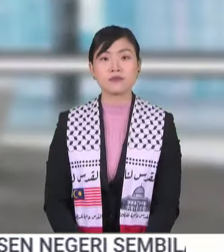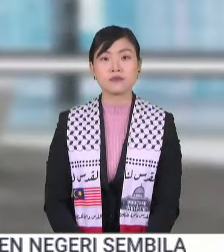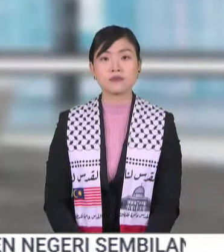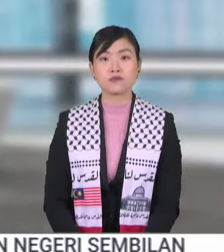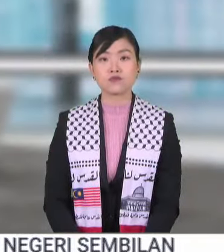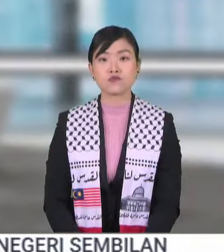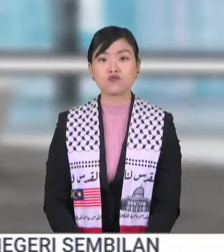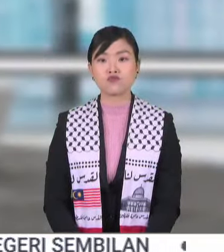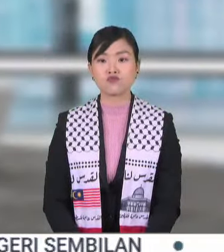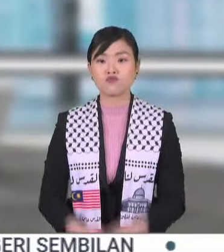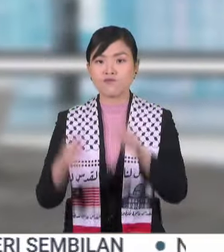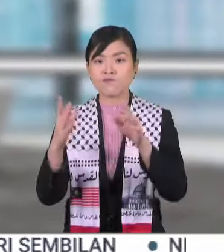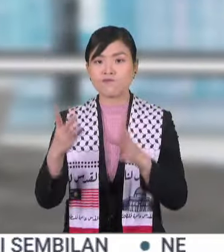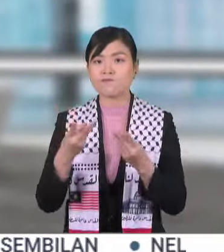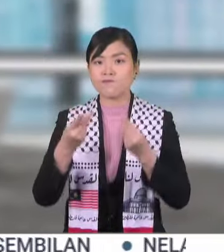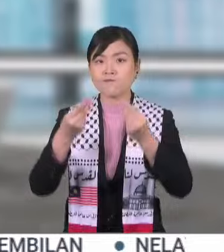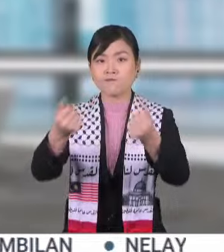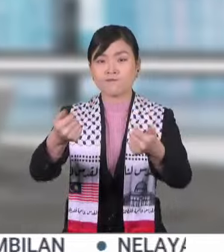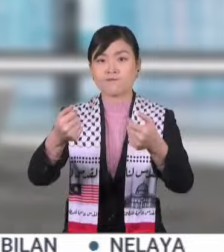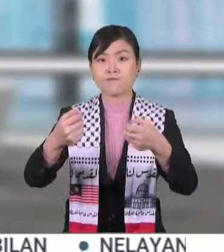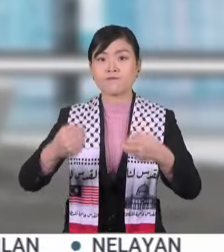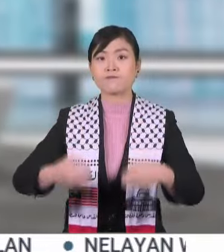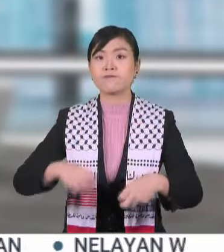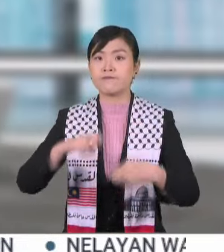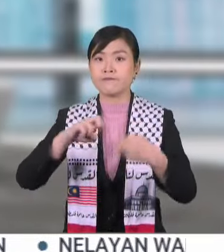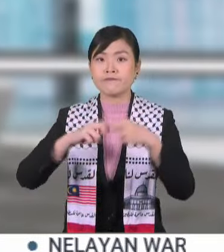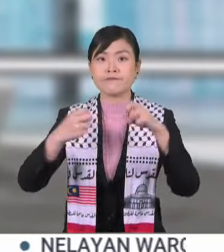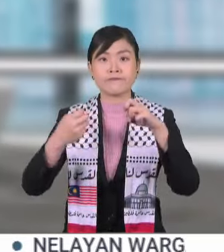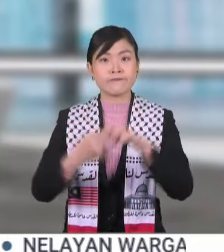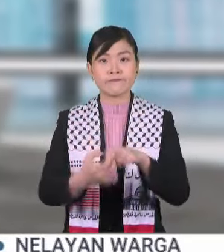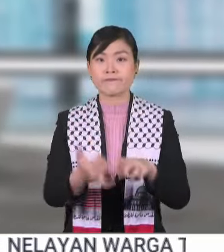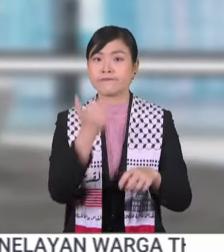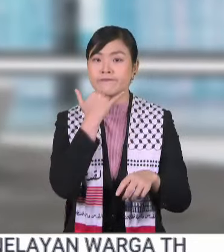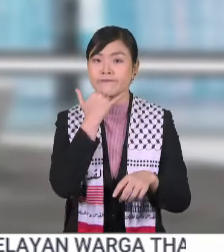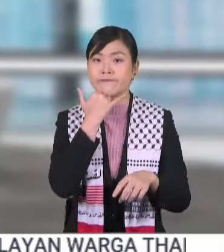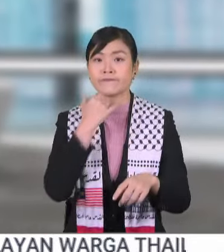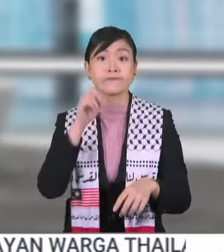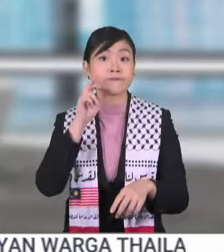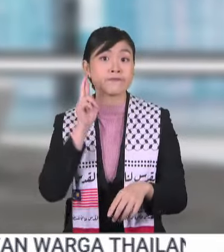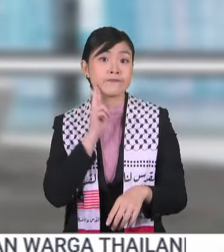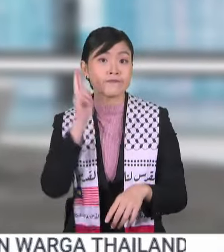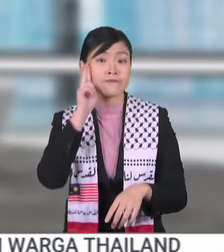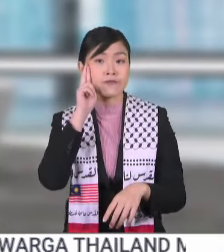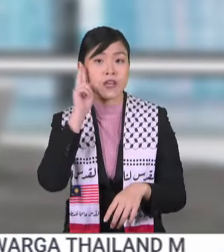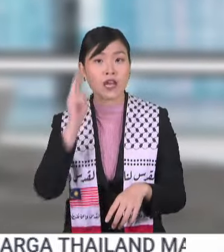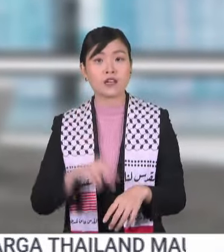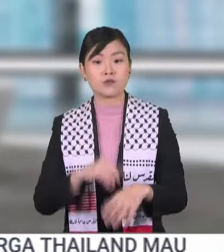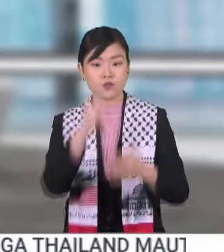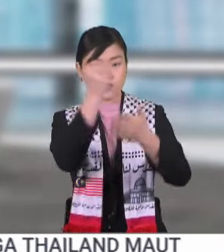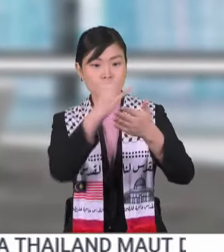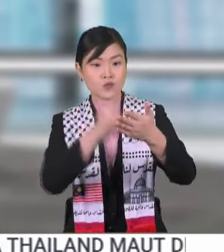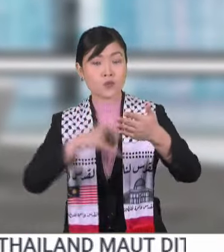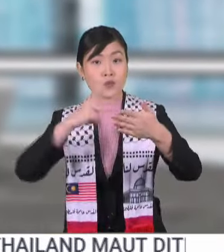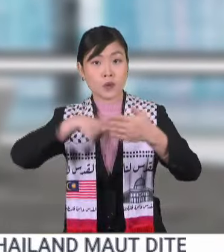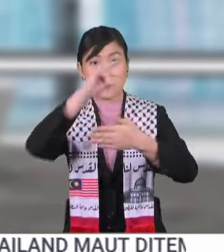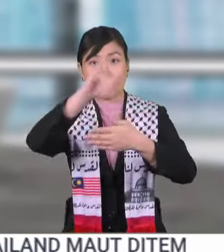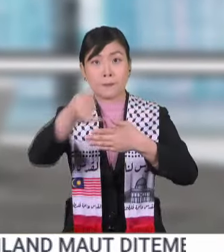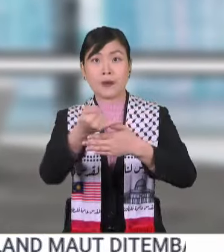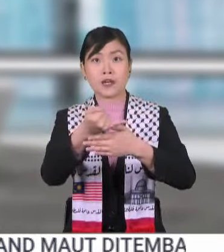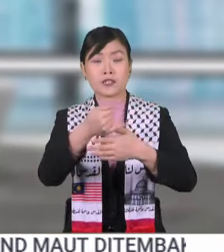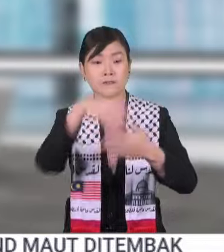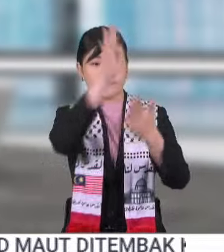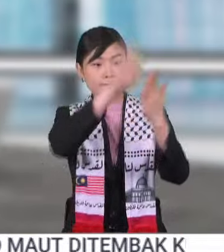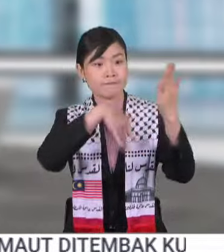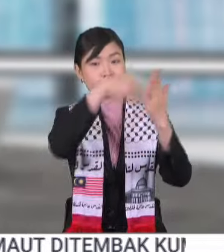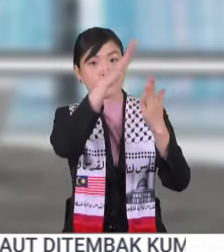tangani kes salah laku jenayah babitkan remaja dan projek mural jadi tarikan terbaru di alusta antara fokus lain laporan dari